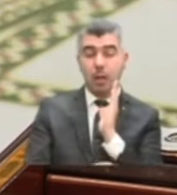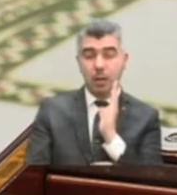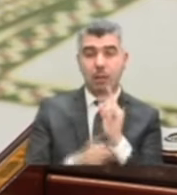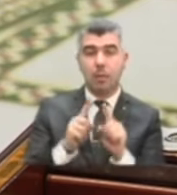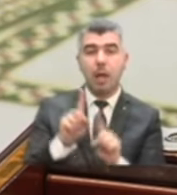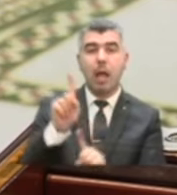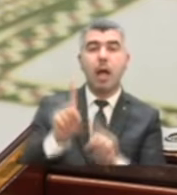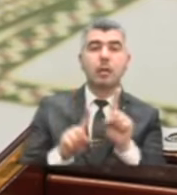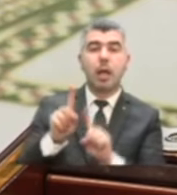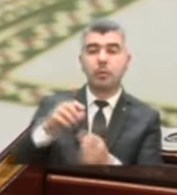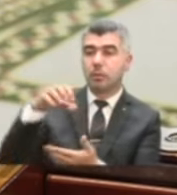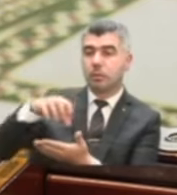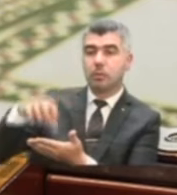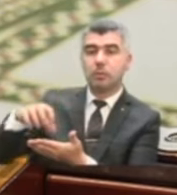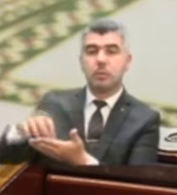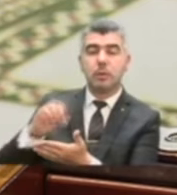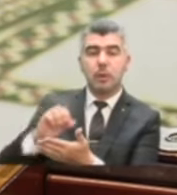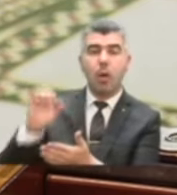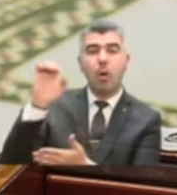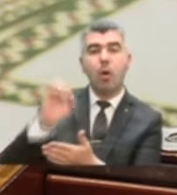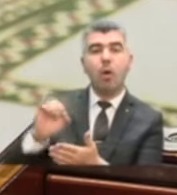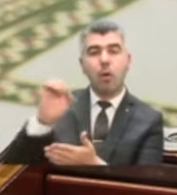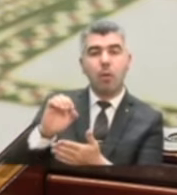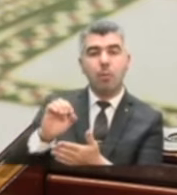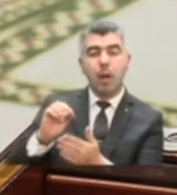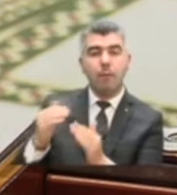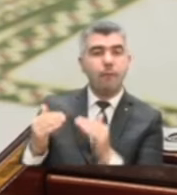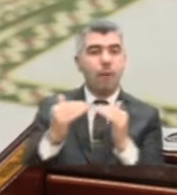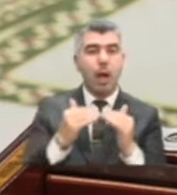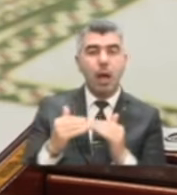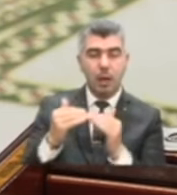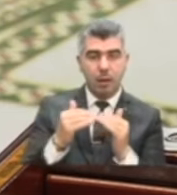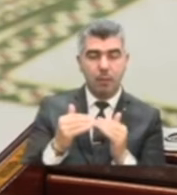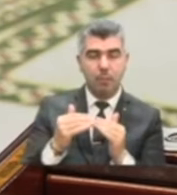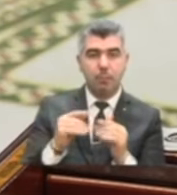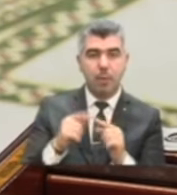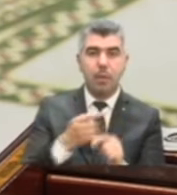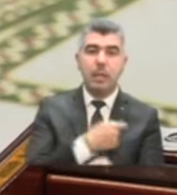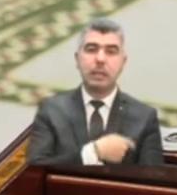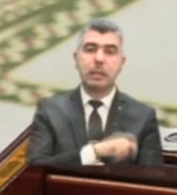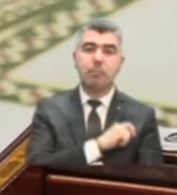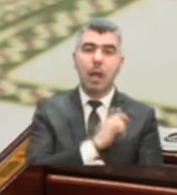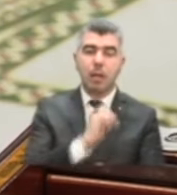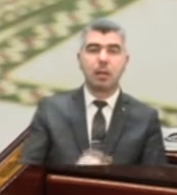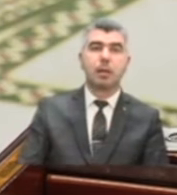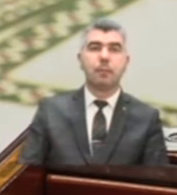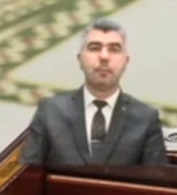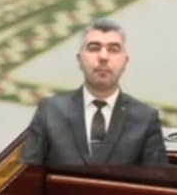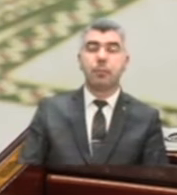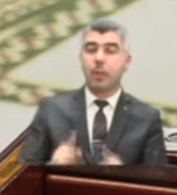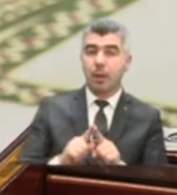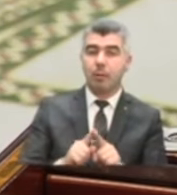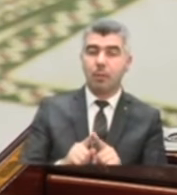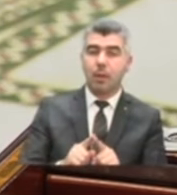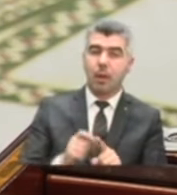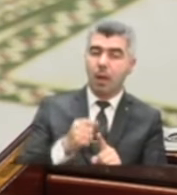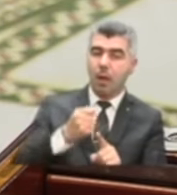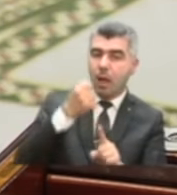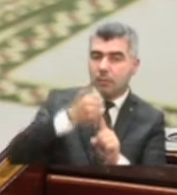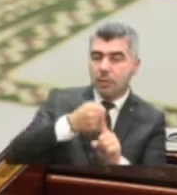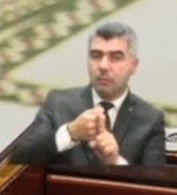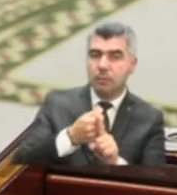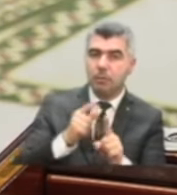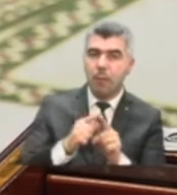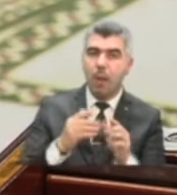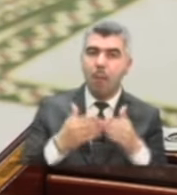بحري مختلف بتنسيق مع الدول الاوروبيه المعنيه وخاصه المملكه الاسبانيه. من جهه اخرى تنعملوا من اجل تقويه الاسطول الوطني